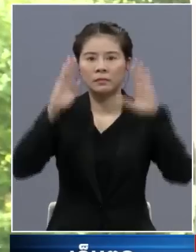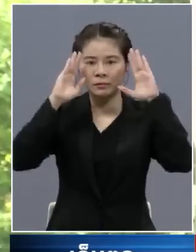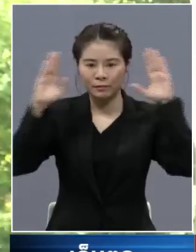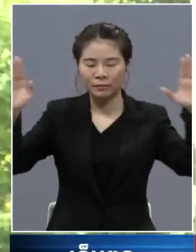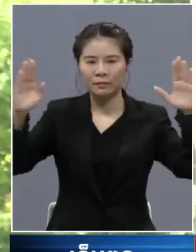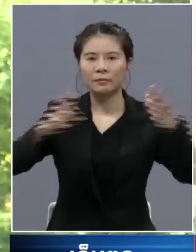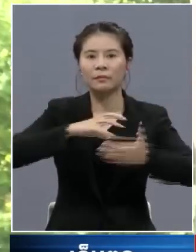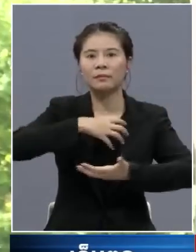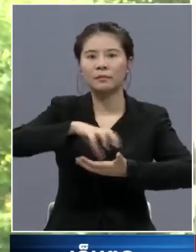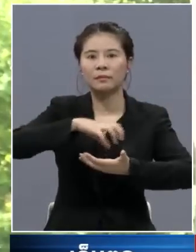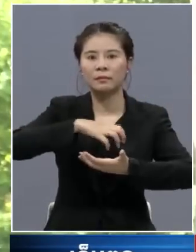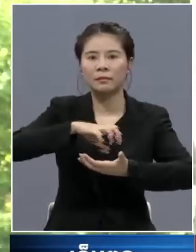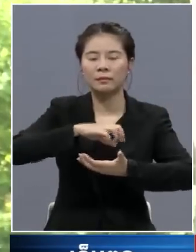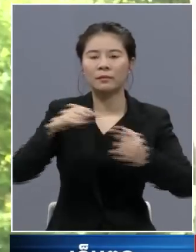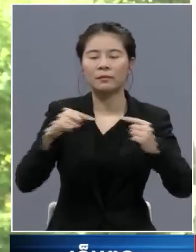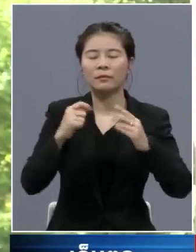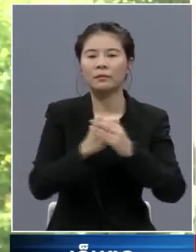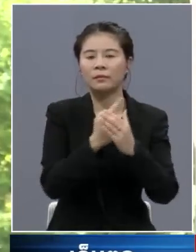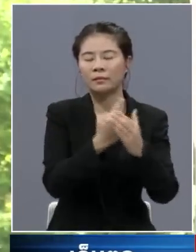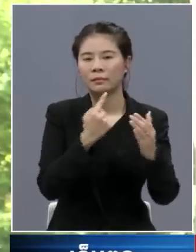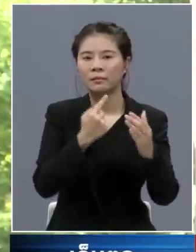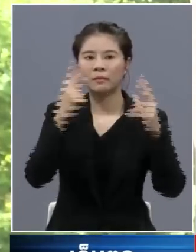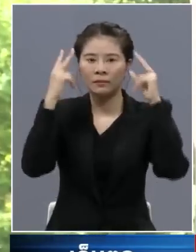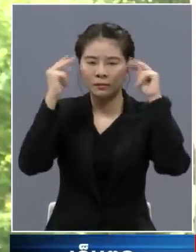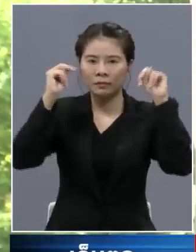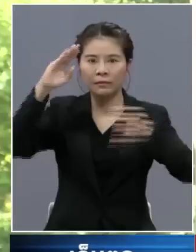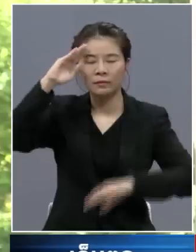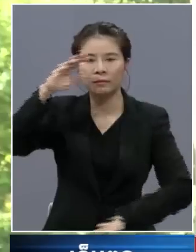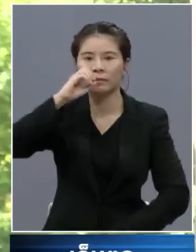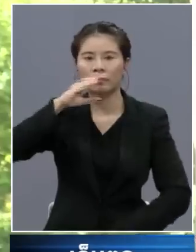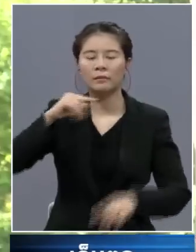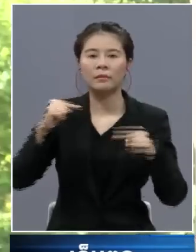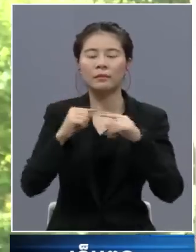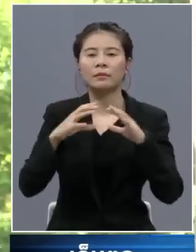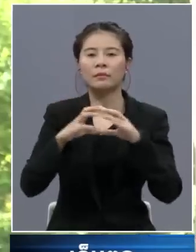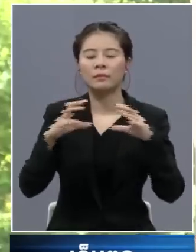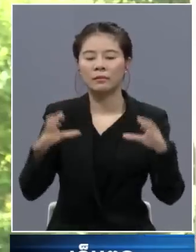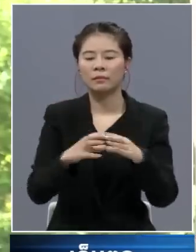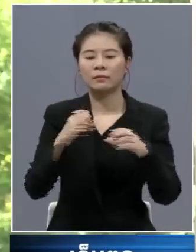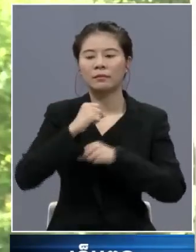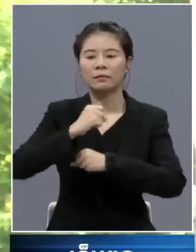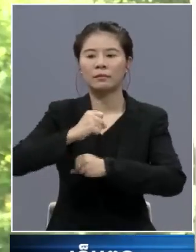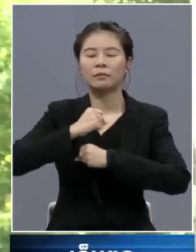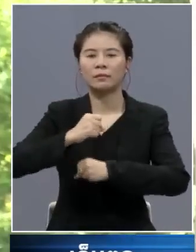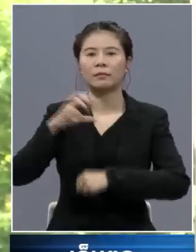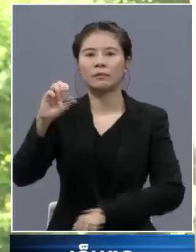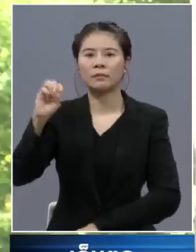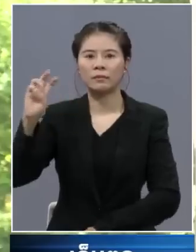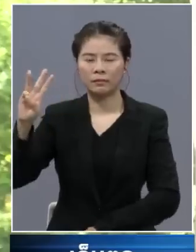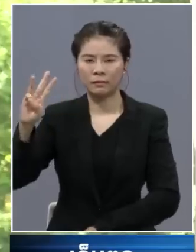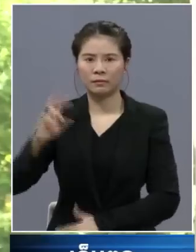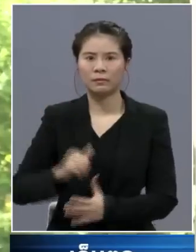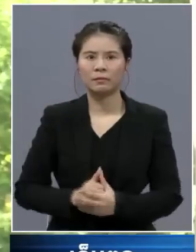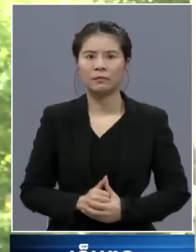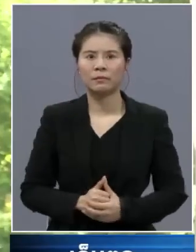าบอกเล่ากันนะฮะ ในขณะเดียวกันผู้แทนพลเอกประยุทธ์ด้วยนะก็บอกเรื่องของการออกมาชุมนุมกดดันสว.เนี่ยสิ่งที่พลเอกประยุทธ์